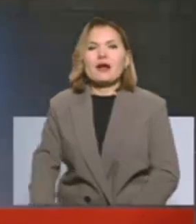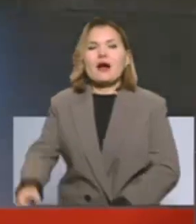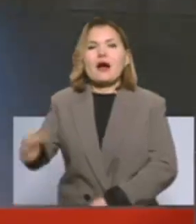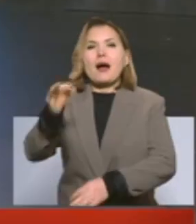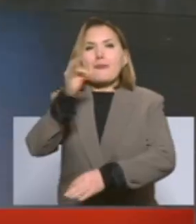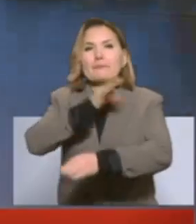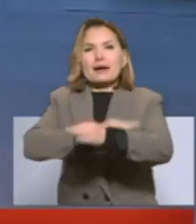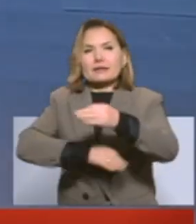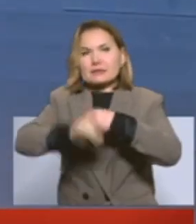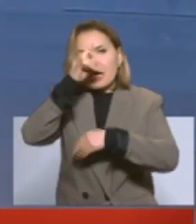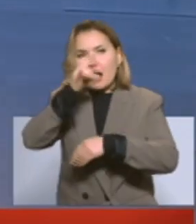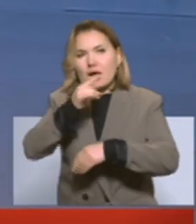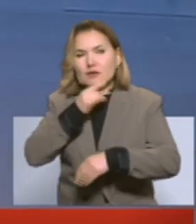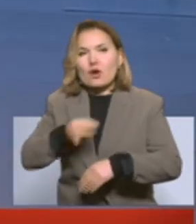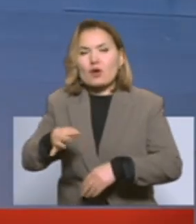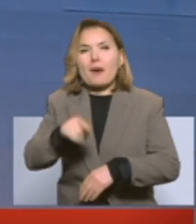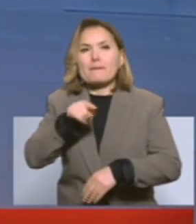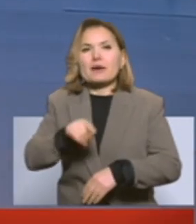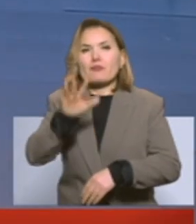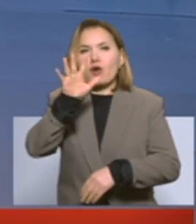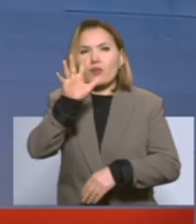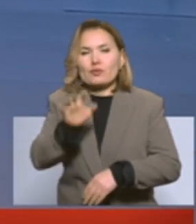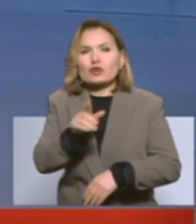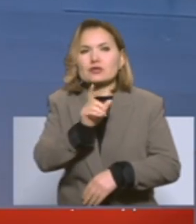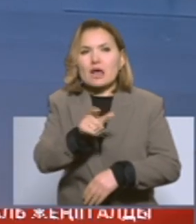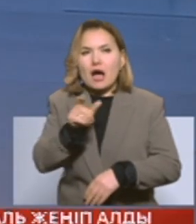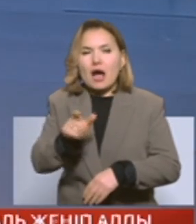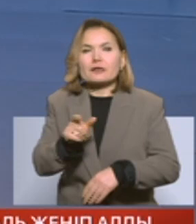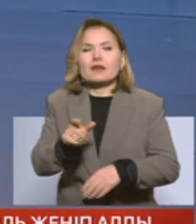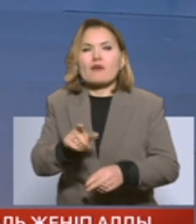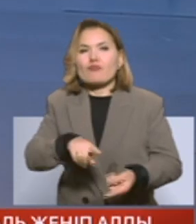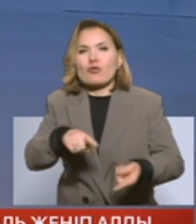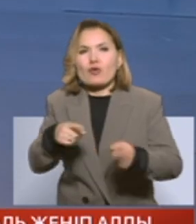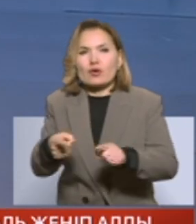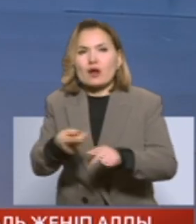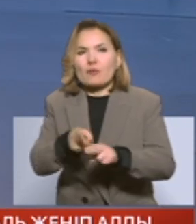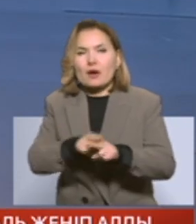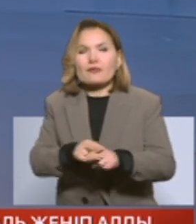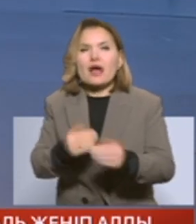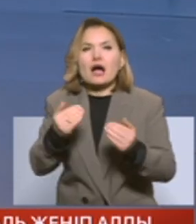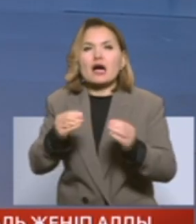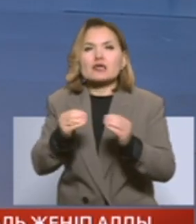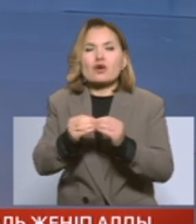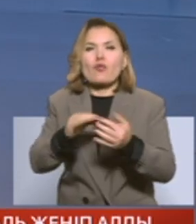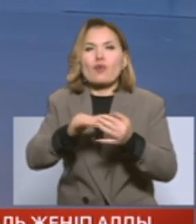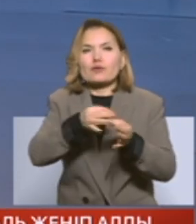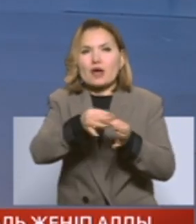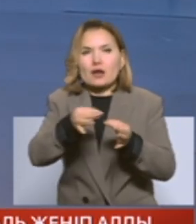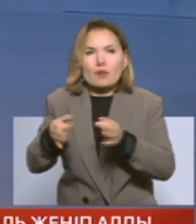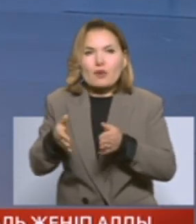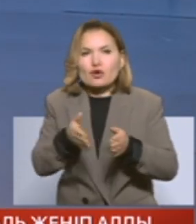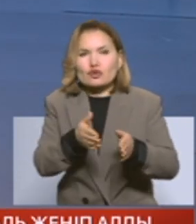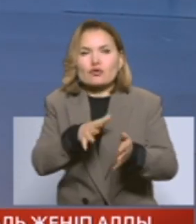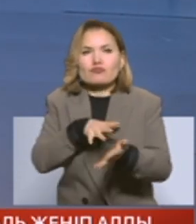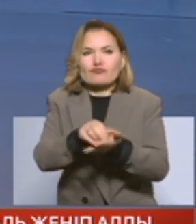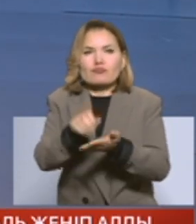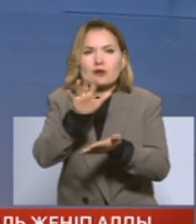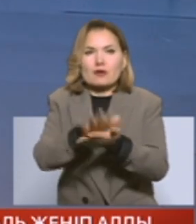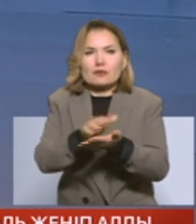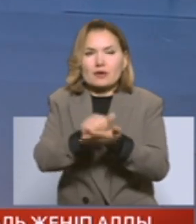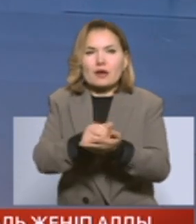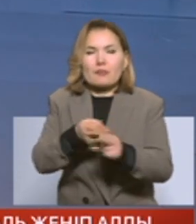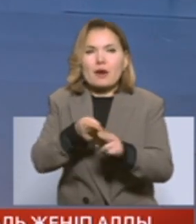Батыс Қазақстан облысында 1500 адам эвакуациялық орталықтарда тұрып жатыр. Қазір 10 елді мекенмен көлік қатынасы үзілді. Олардың